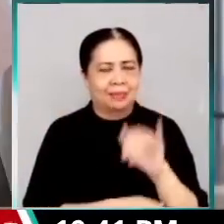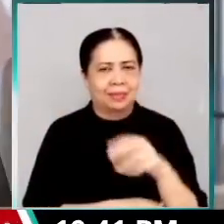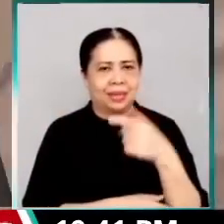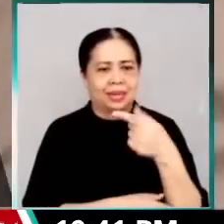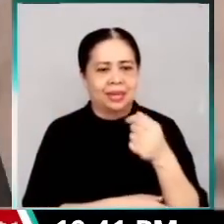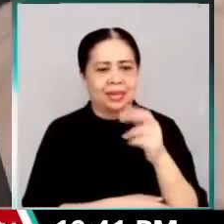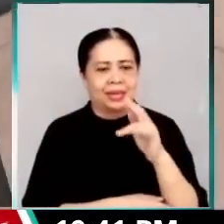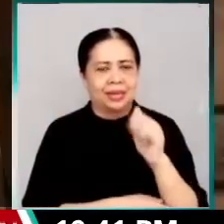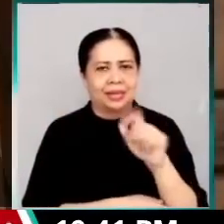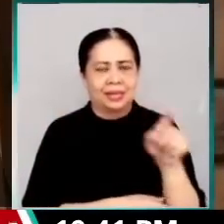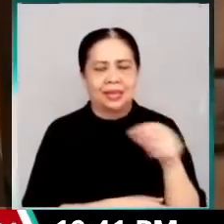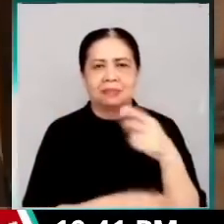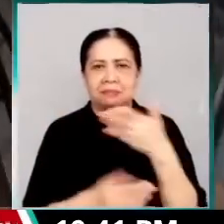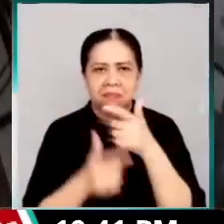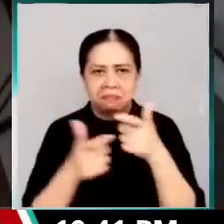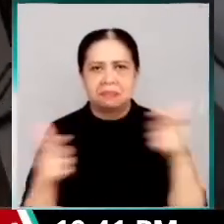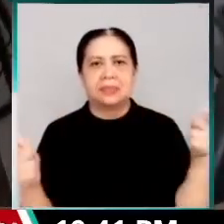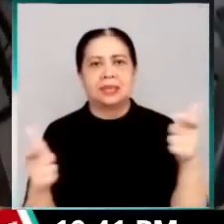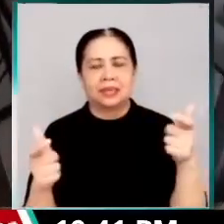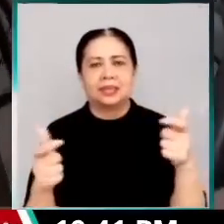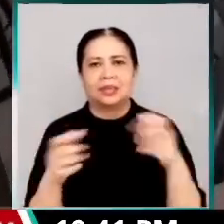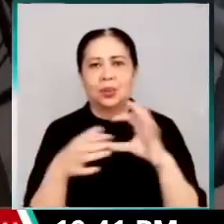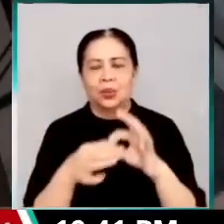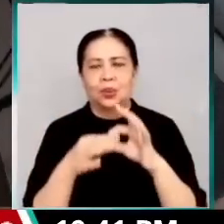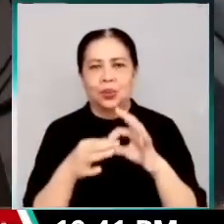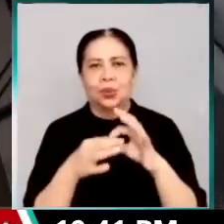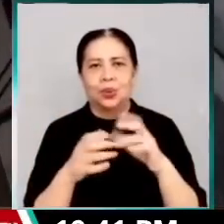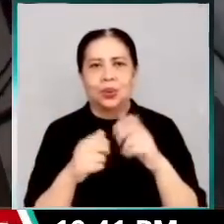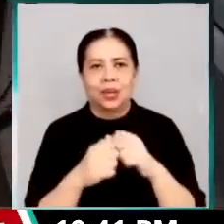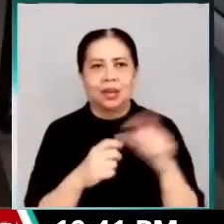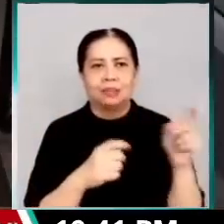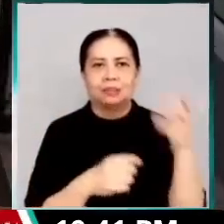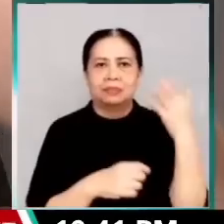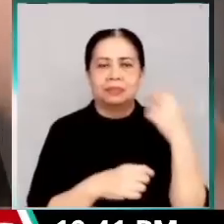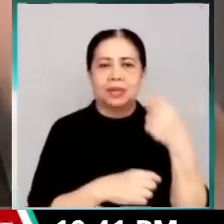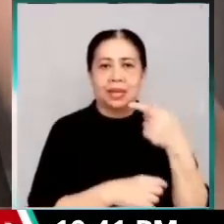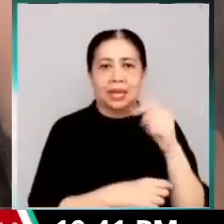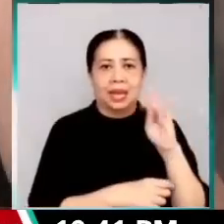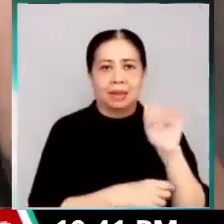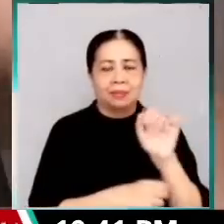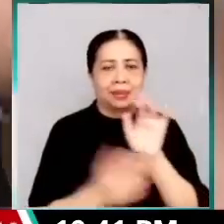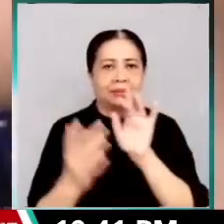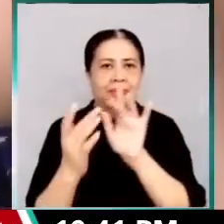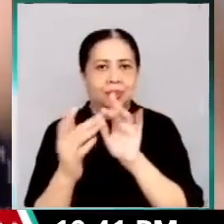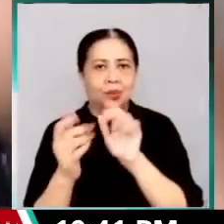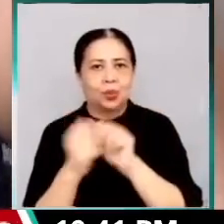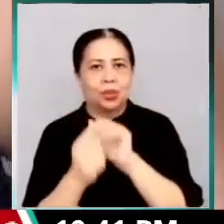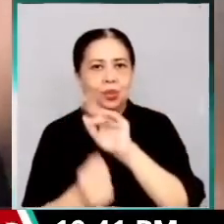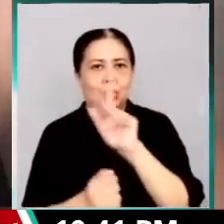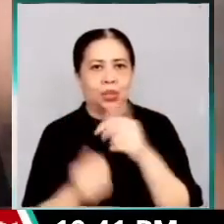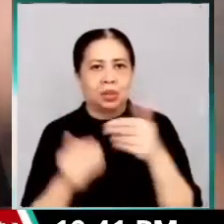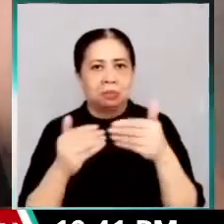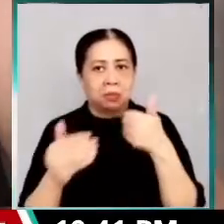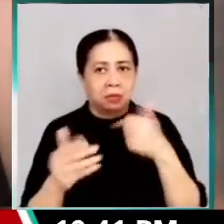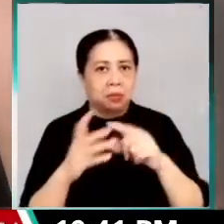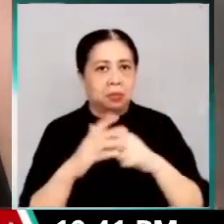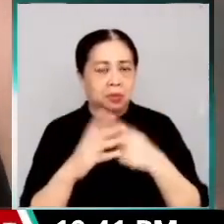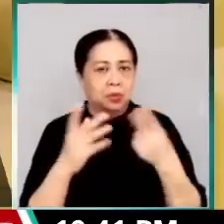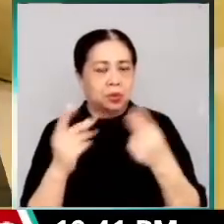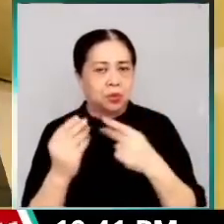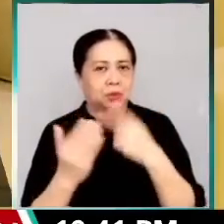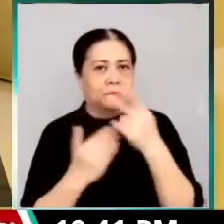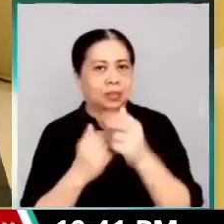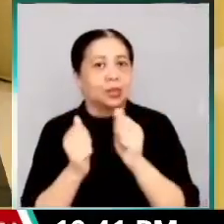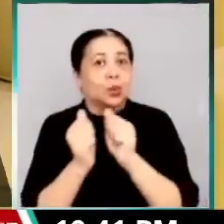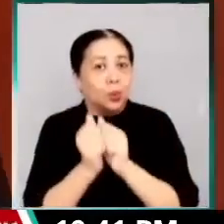Philippine television na Unbreak My Heart. Nag-reach out daw noon si Gabby kay Julia bago gawin ang groundbreaking project kasama si Joshua.